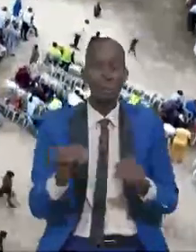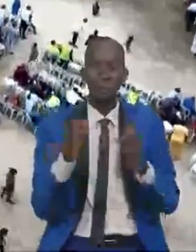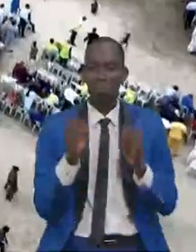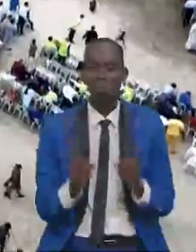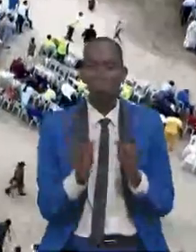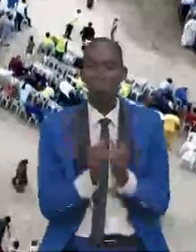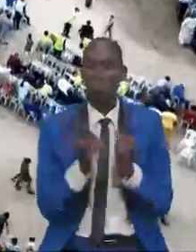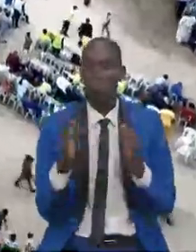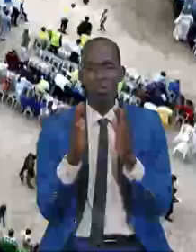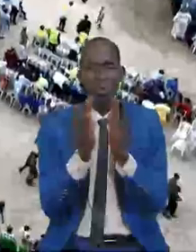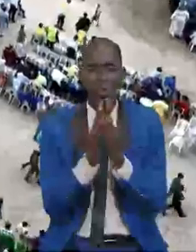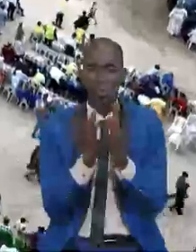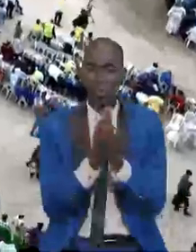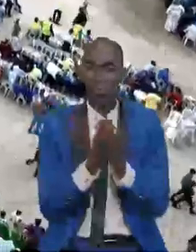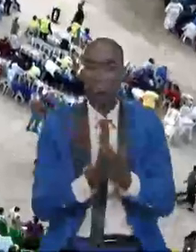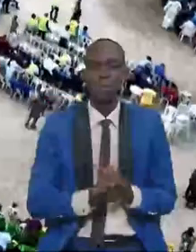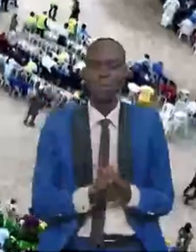prière.